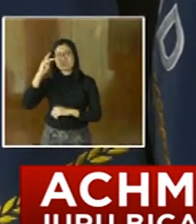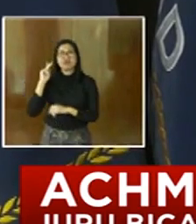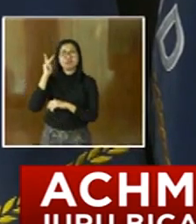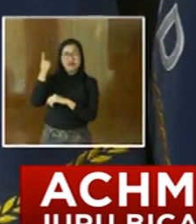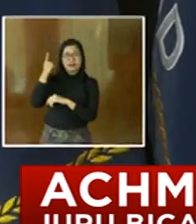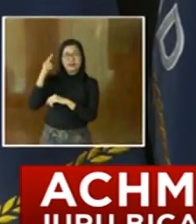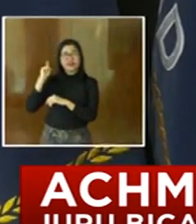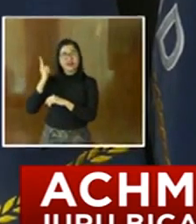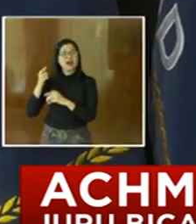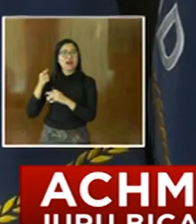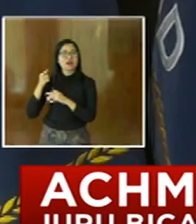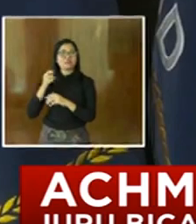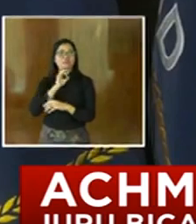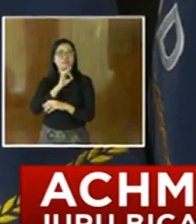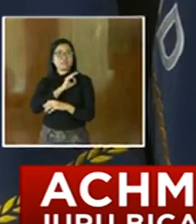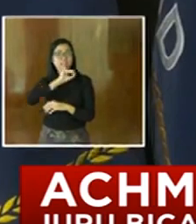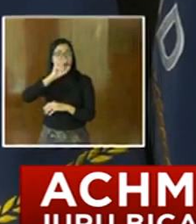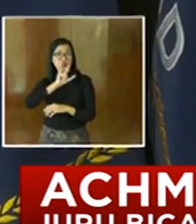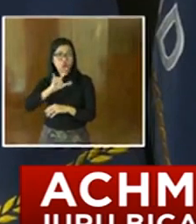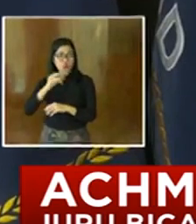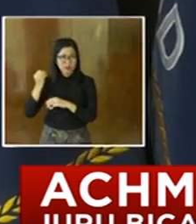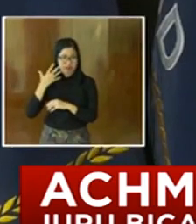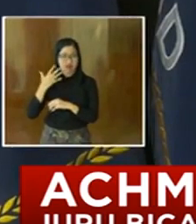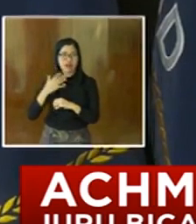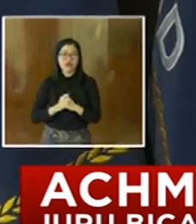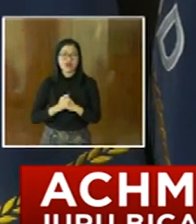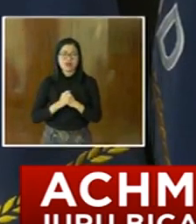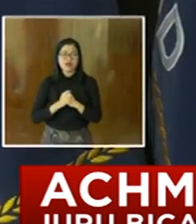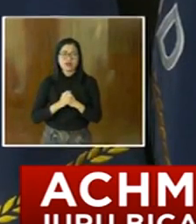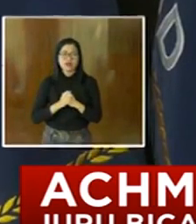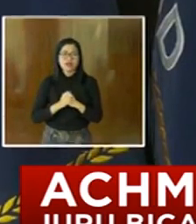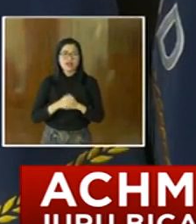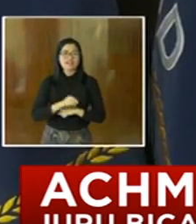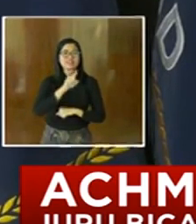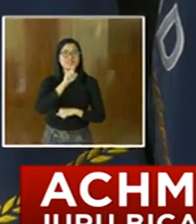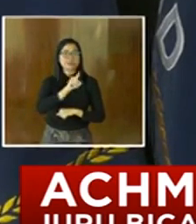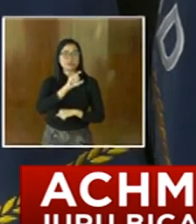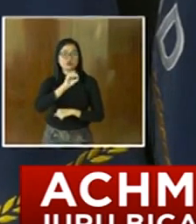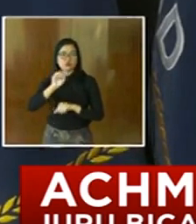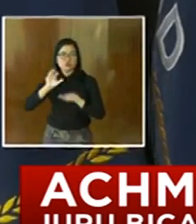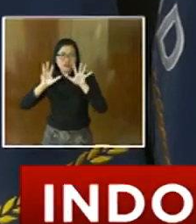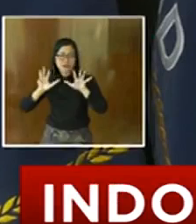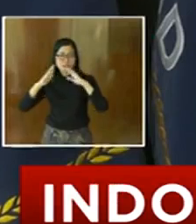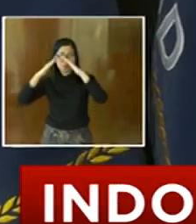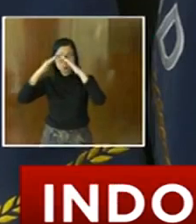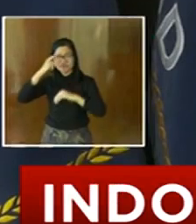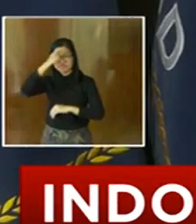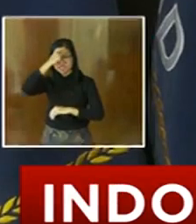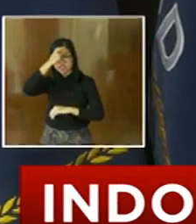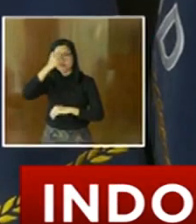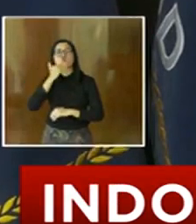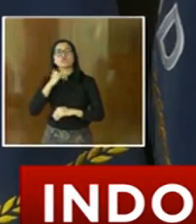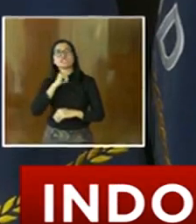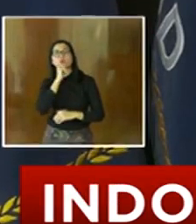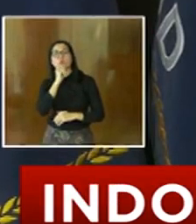arahan yang disampaikan oleh Presiden bahwa 109 Rumah Sakit milik TNI